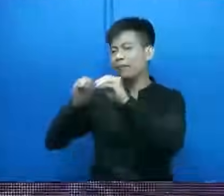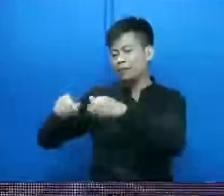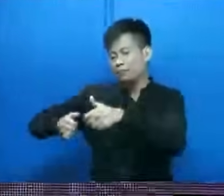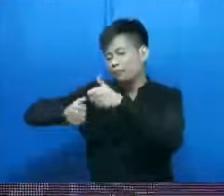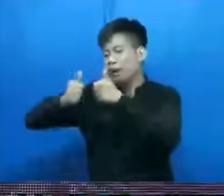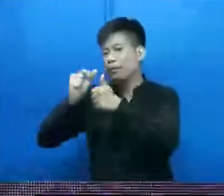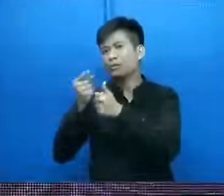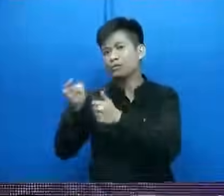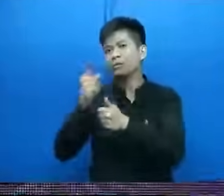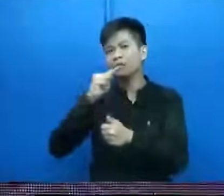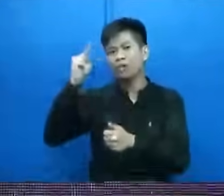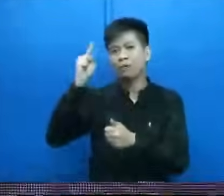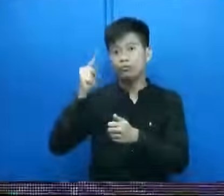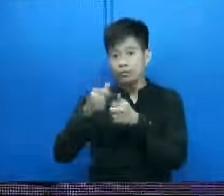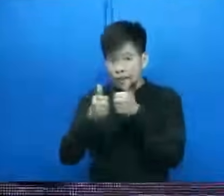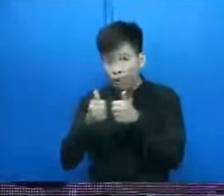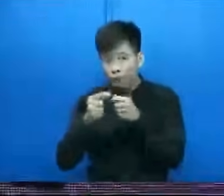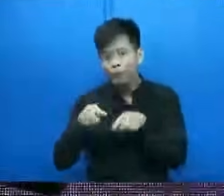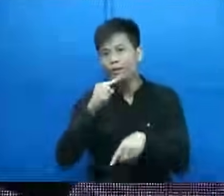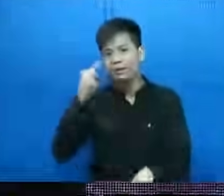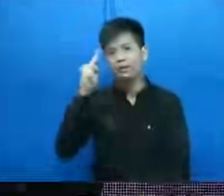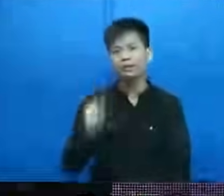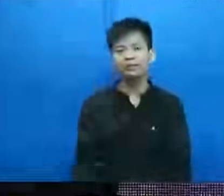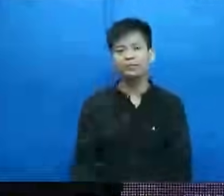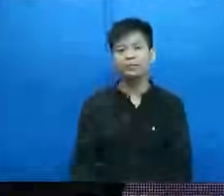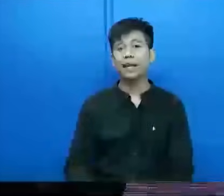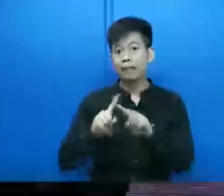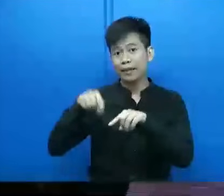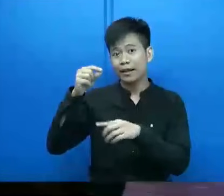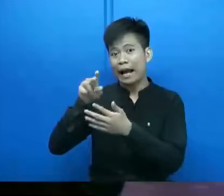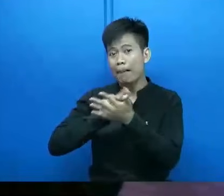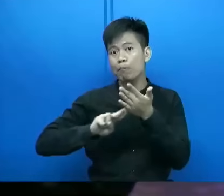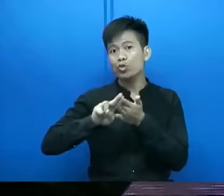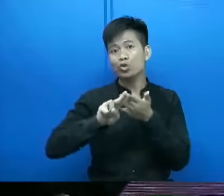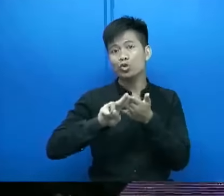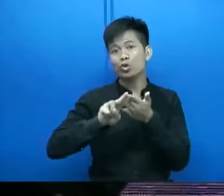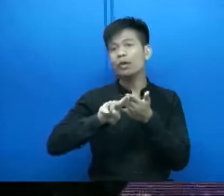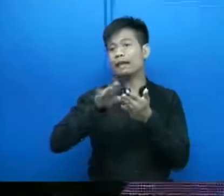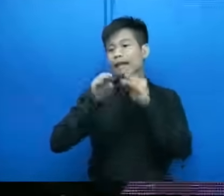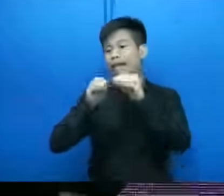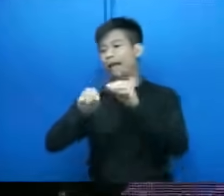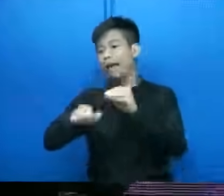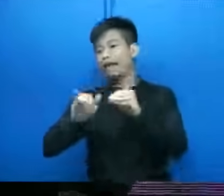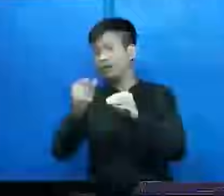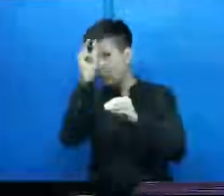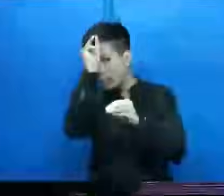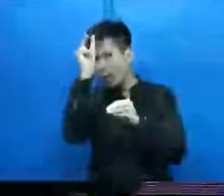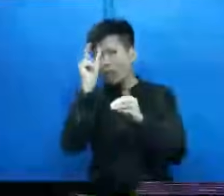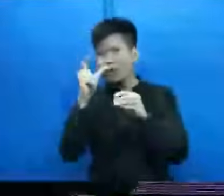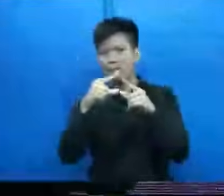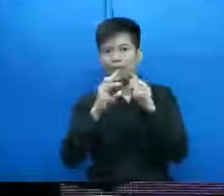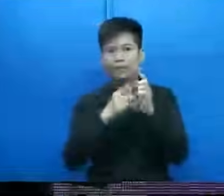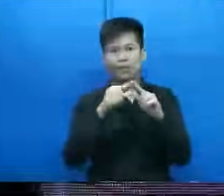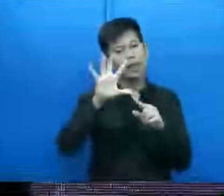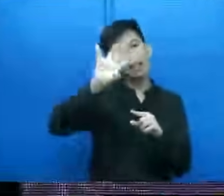Ya, baik. Siap insyaAllah. Tapi kampus ini hanya mendidik anda jadi ulama. Tidak yang lain.